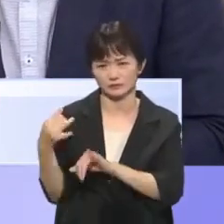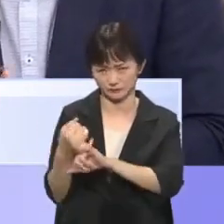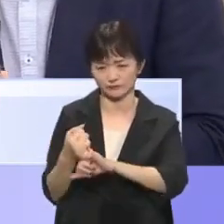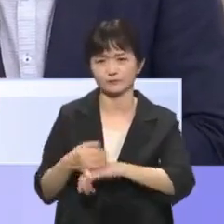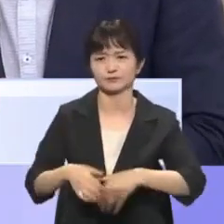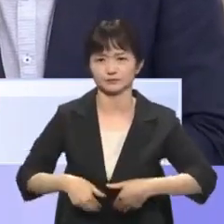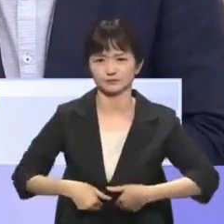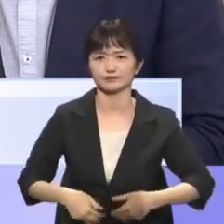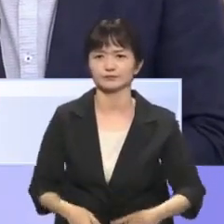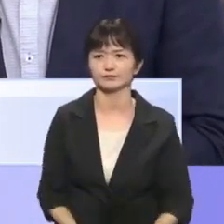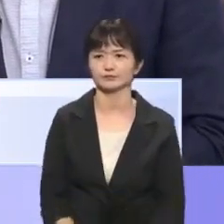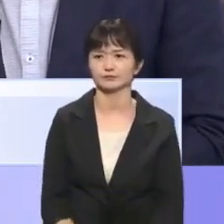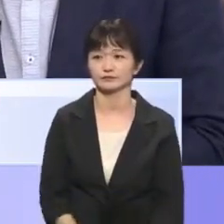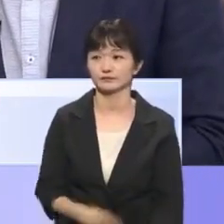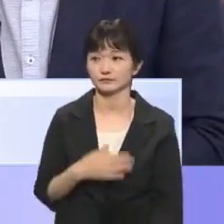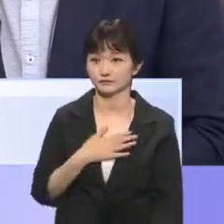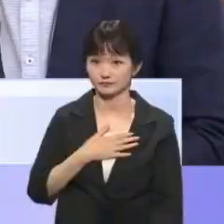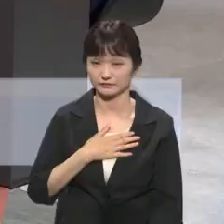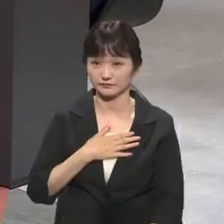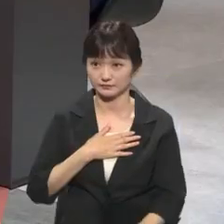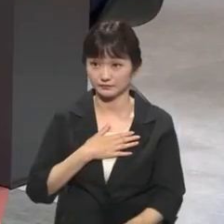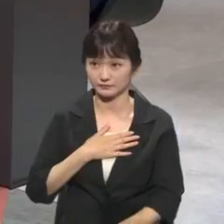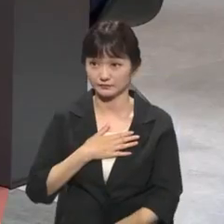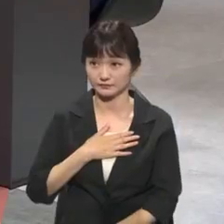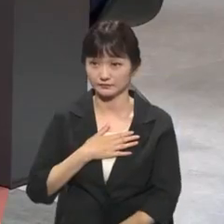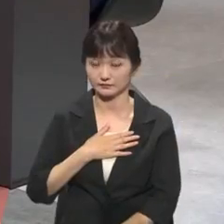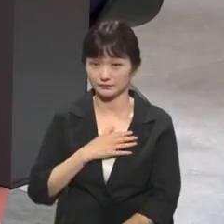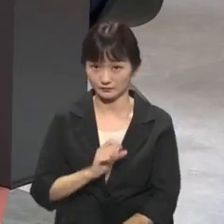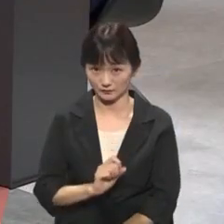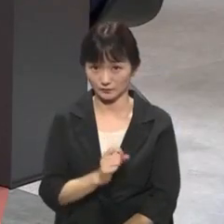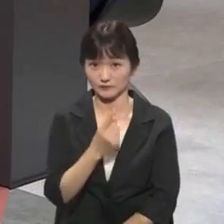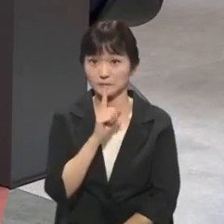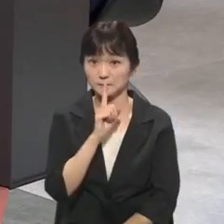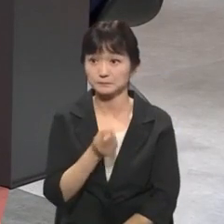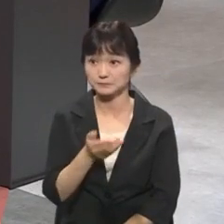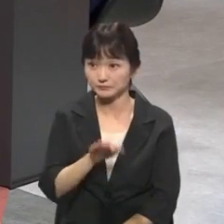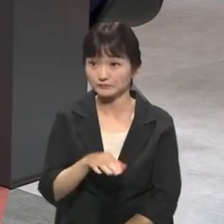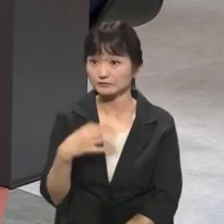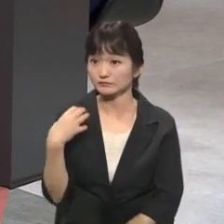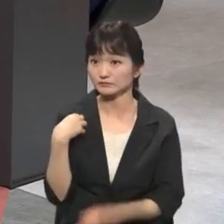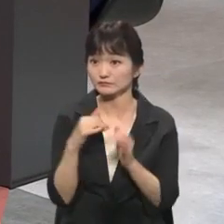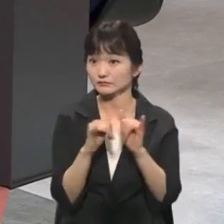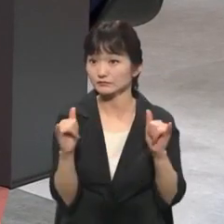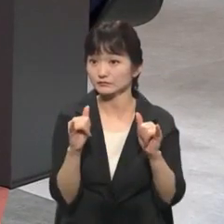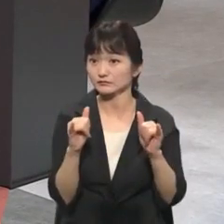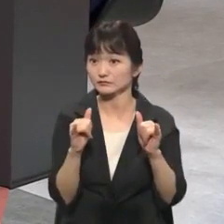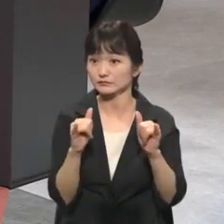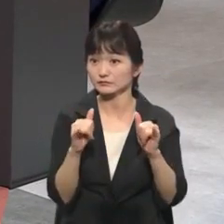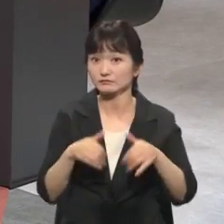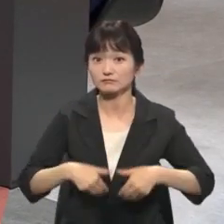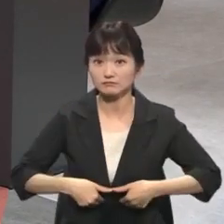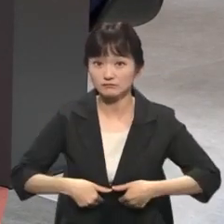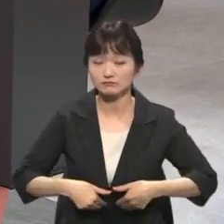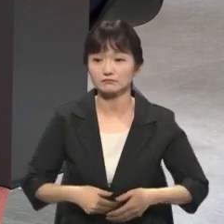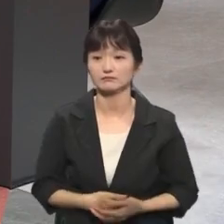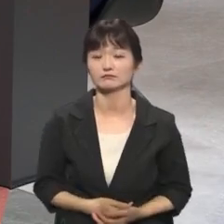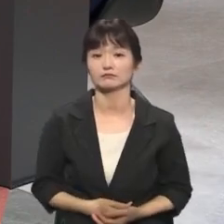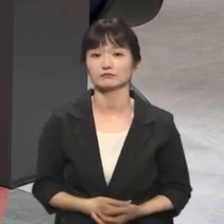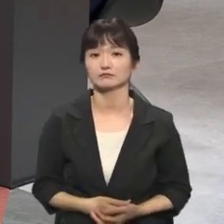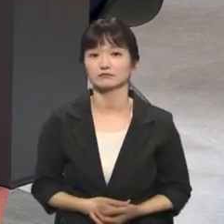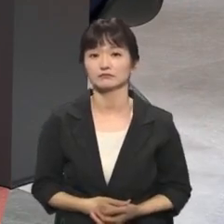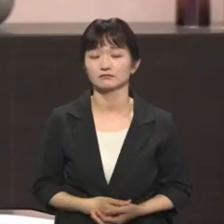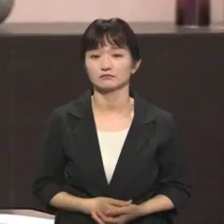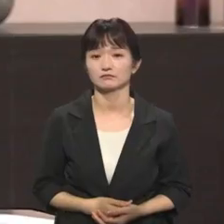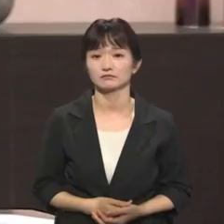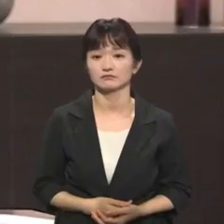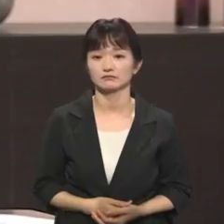된다는 이렇게 생각합니다 내 탓이오를 말씀하셨습니다만 그래도 책임지는 사람은 있어야 되지 않겠습니까 그렇습니다